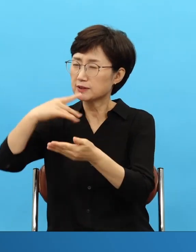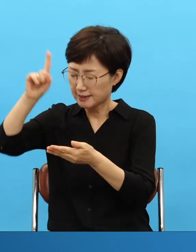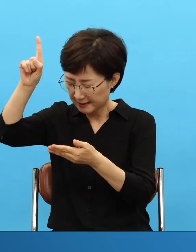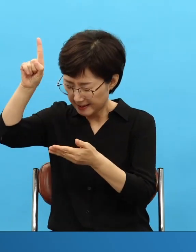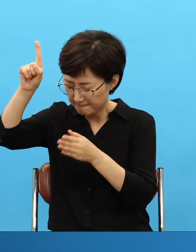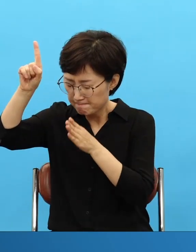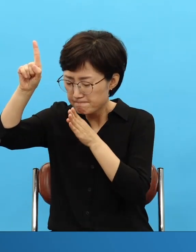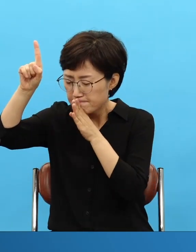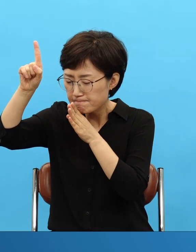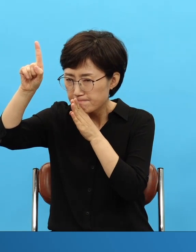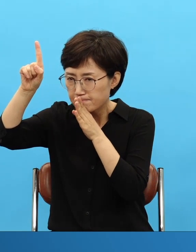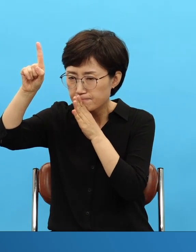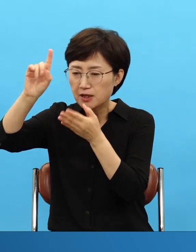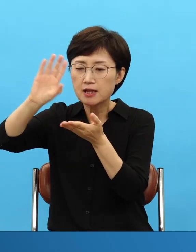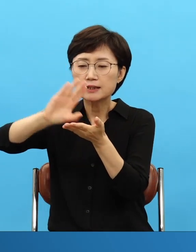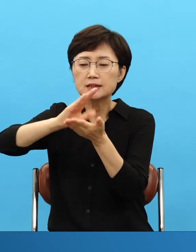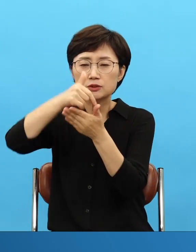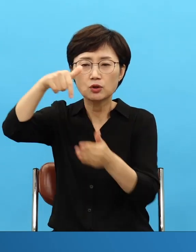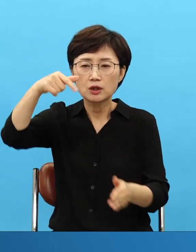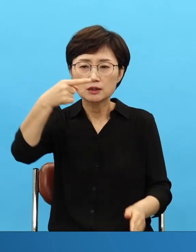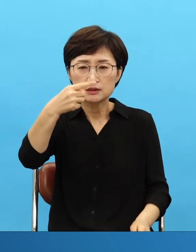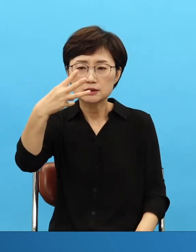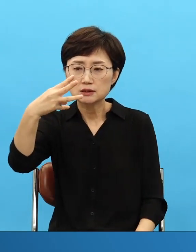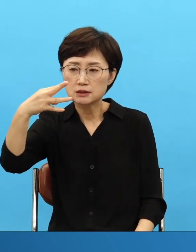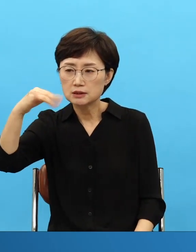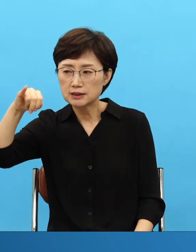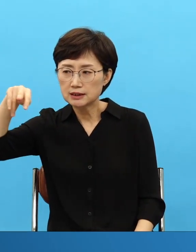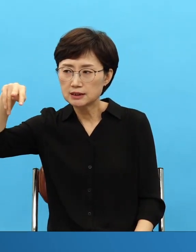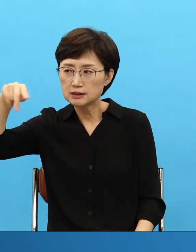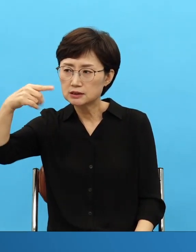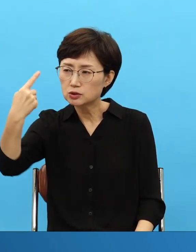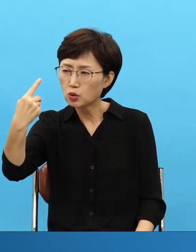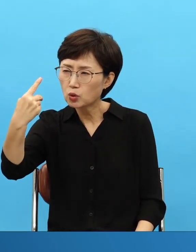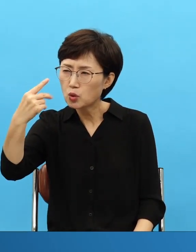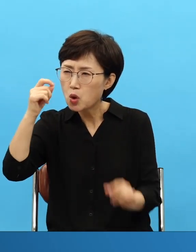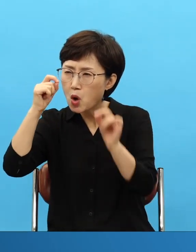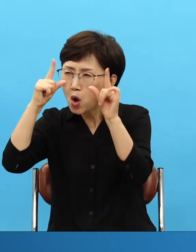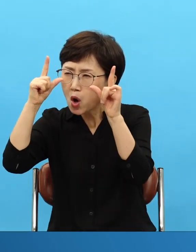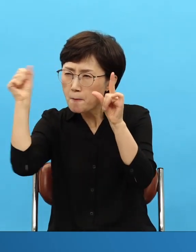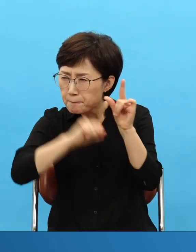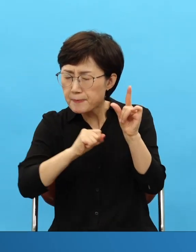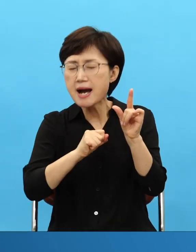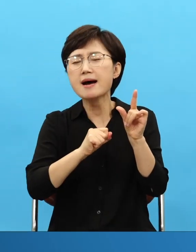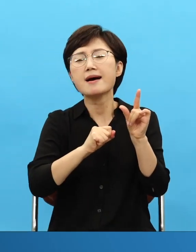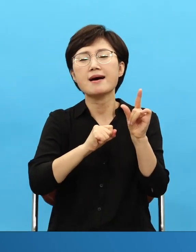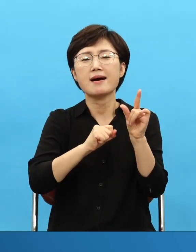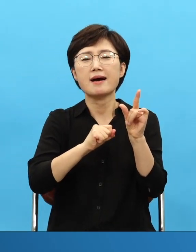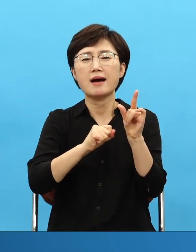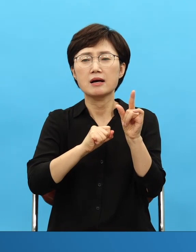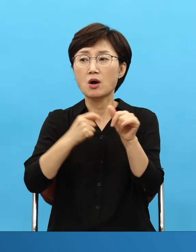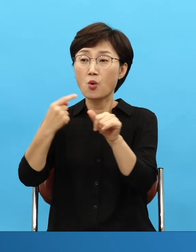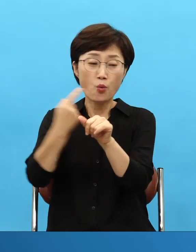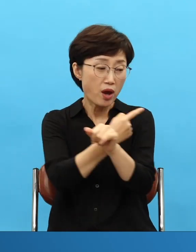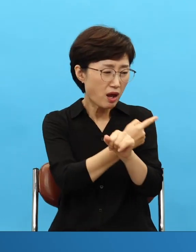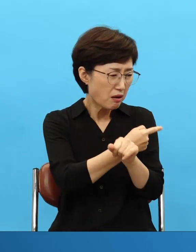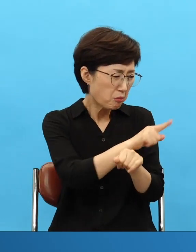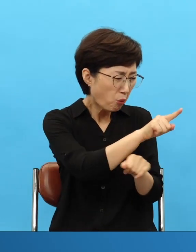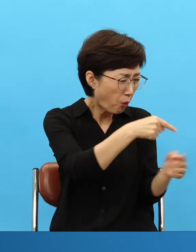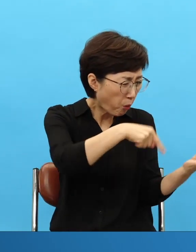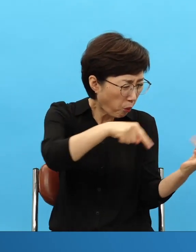그리스도란 말을 정말 알아들어버리면 이유 없어요. if you truly understand the word Christ, then you have no other